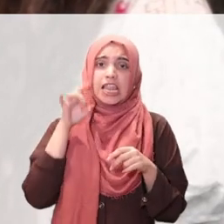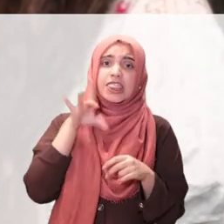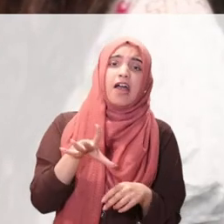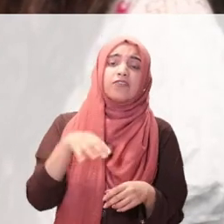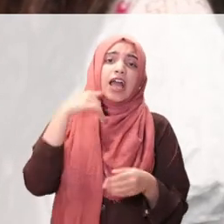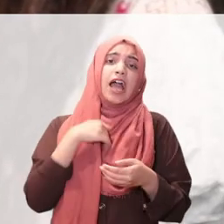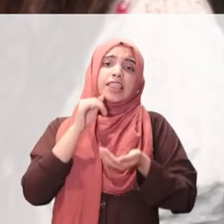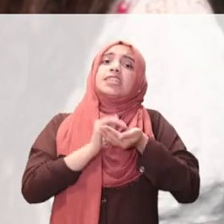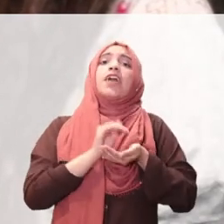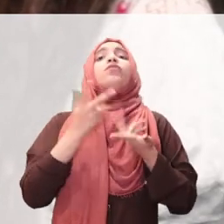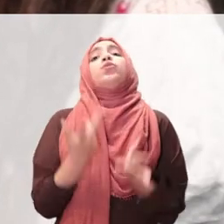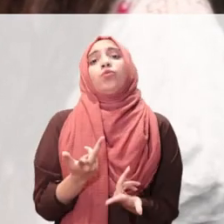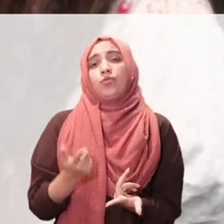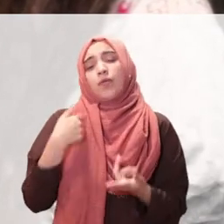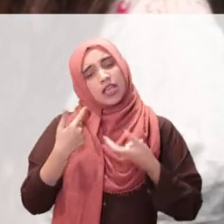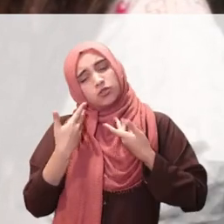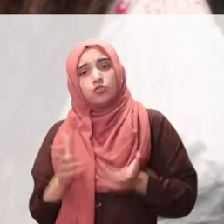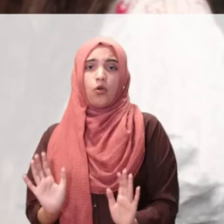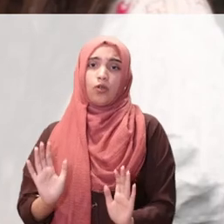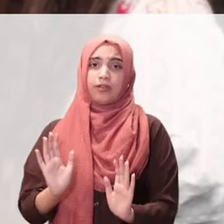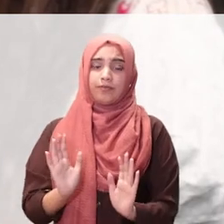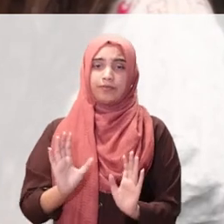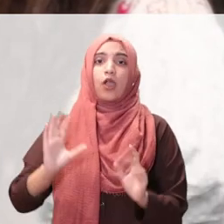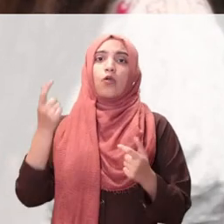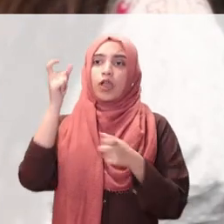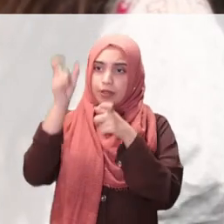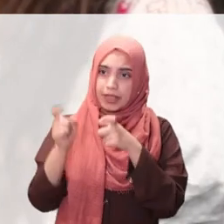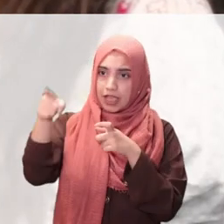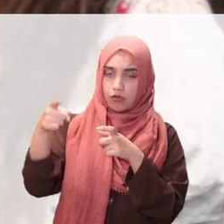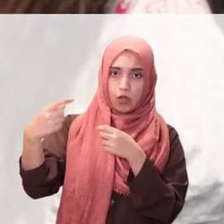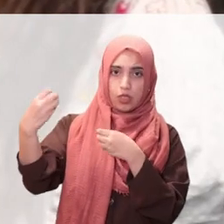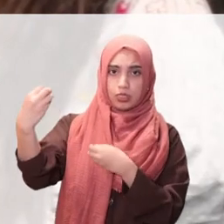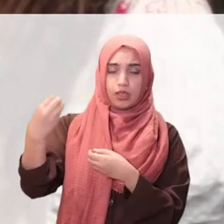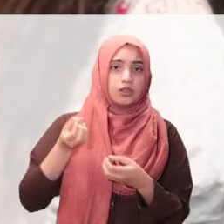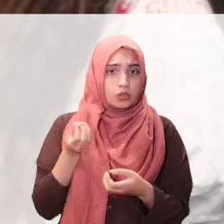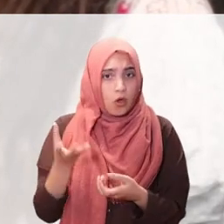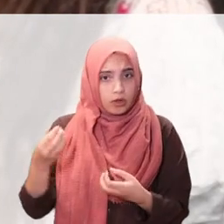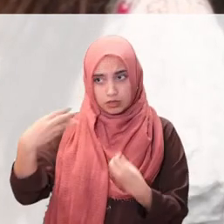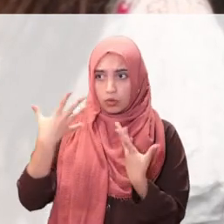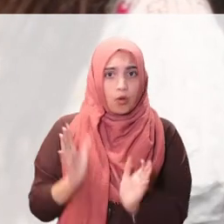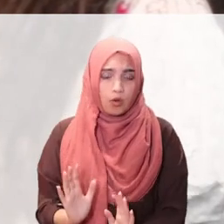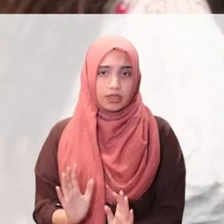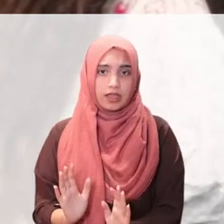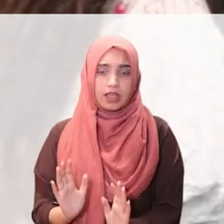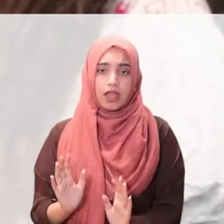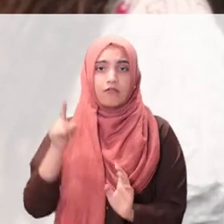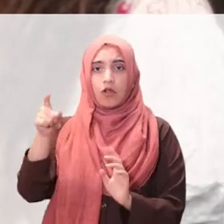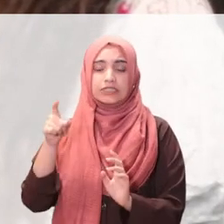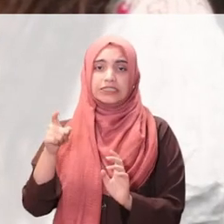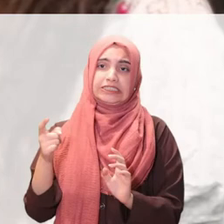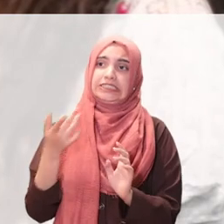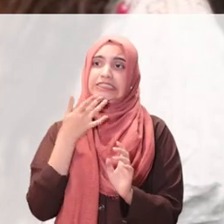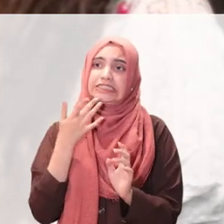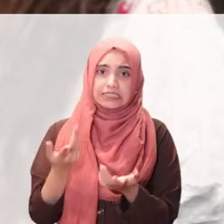ड्रेसेज कैरी करो अमित मतलब वर्ड एक तो पहले उस बंदे ने पी के साथ की जाती है ठीक उस बंदे ने आपके साथ